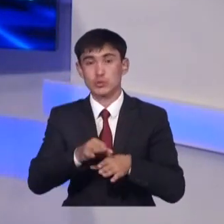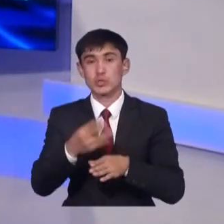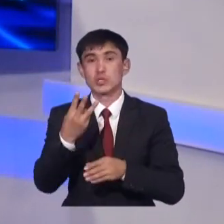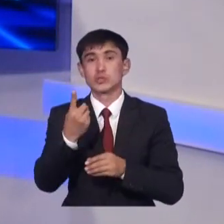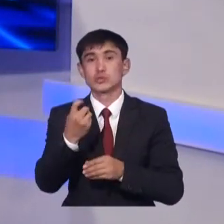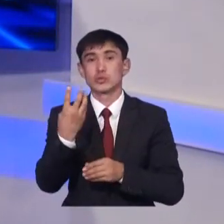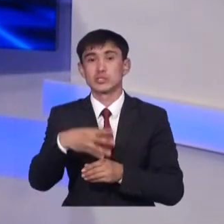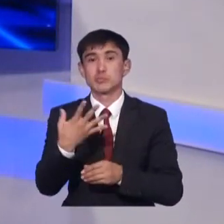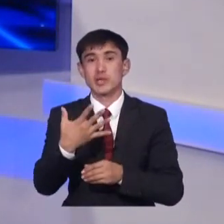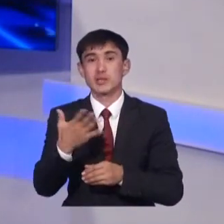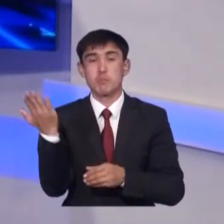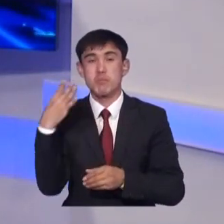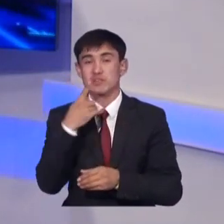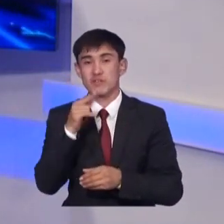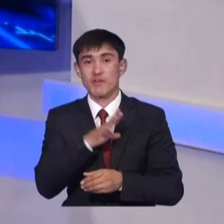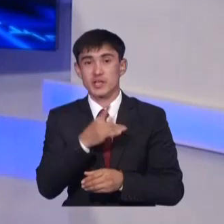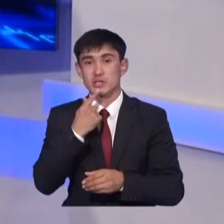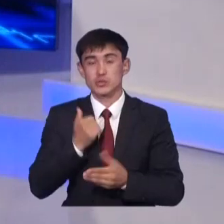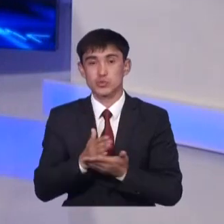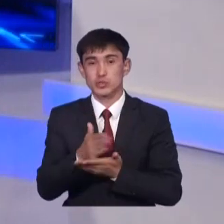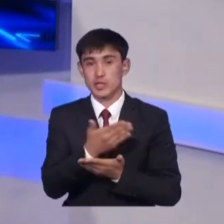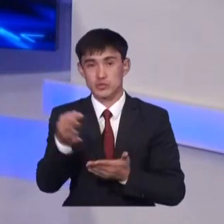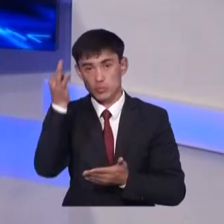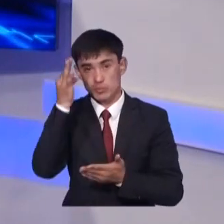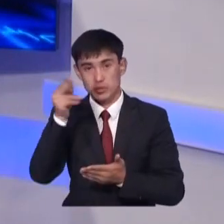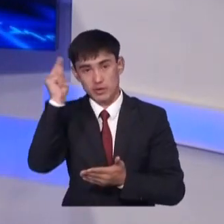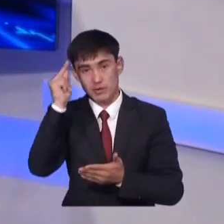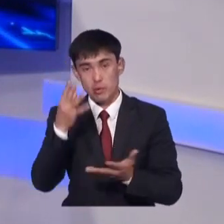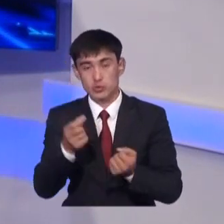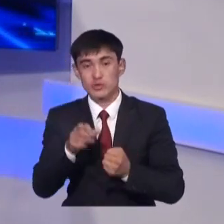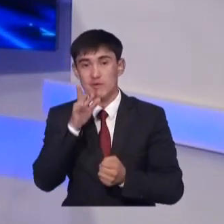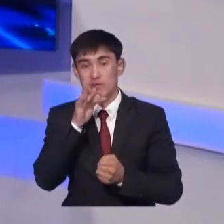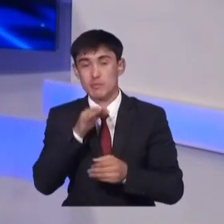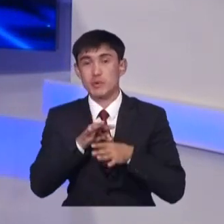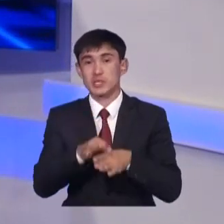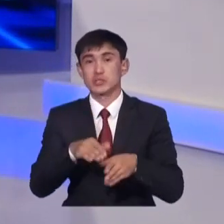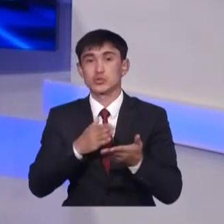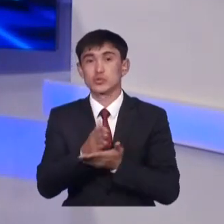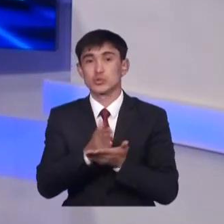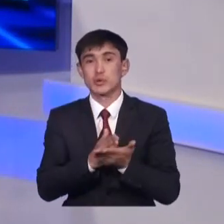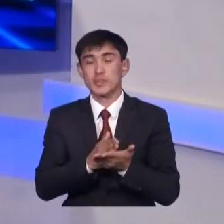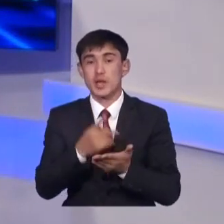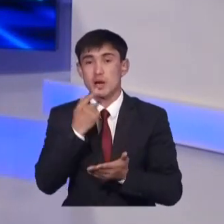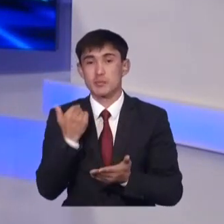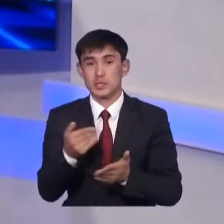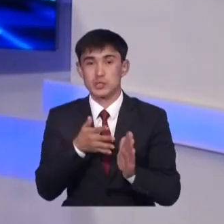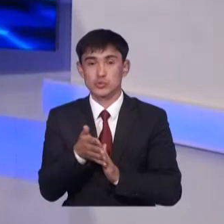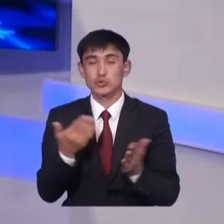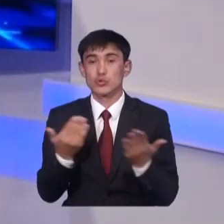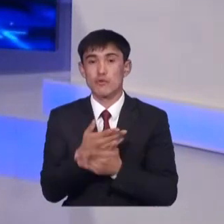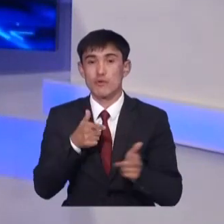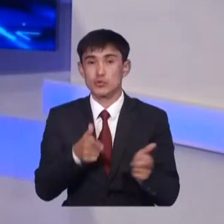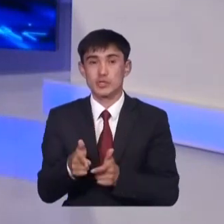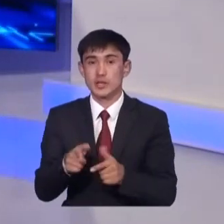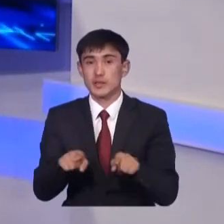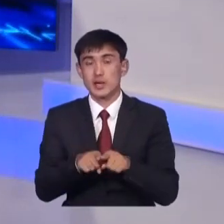порядка 135 бывших военнослужащих. Они вспомнят навыки, полученные во время прохождения службы в рядах армии, изучат новое